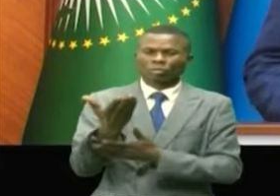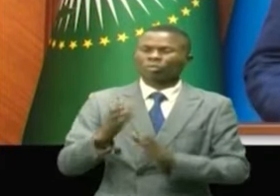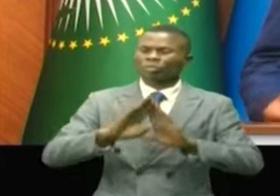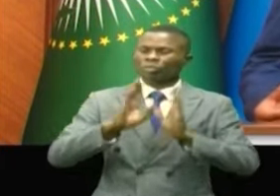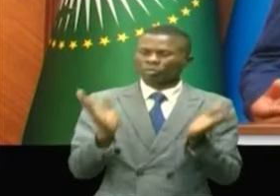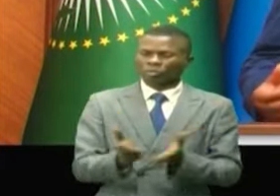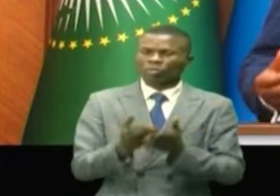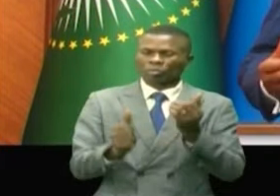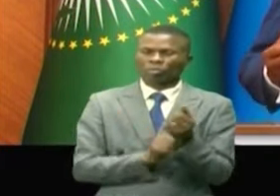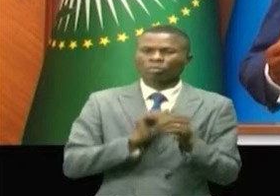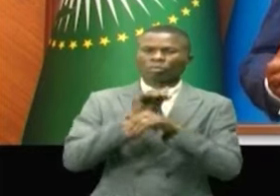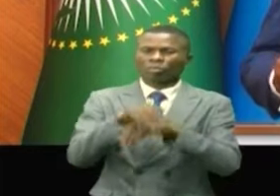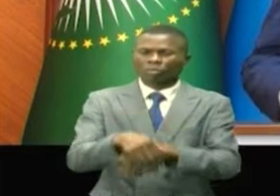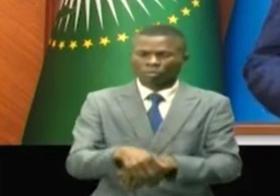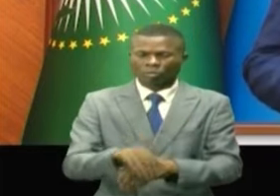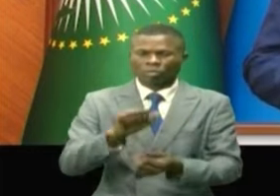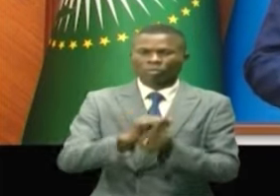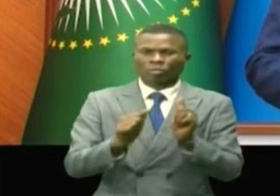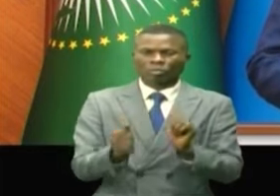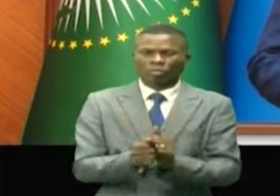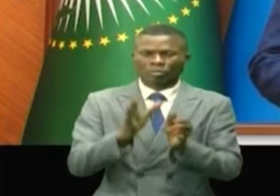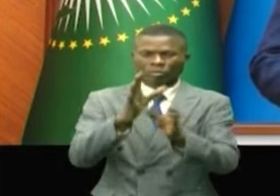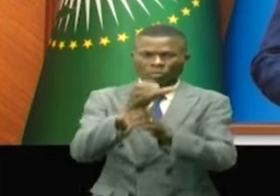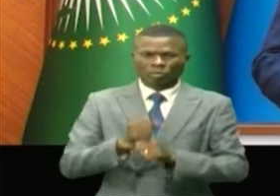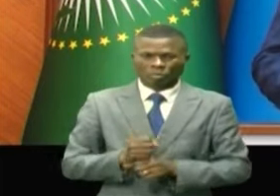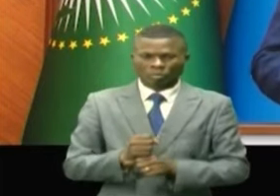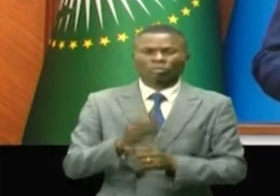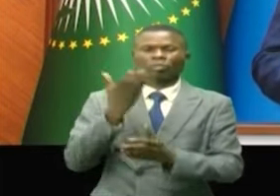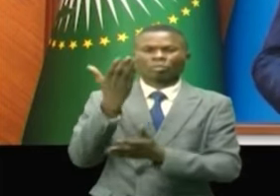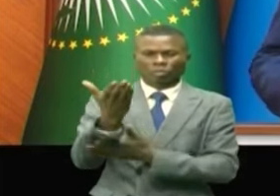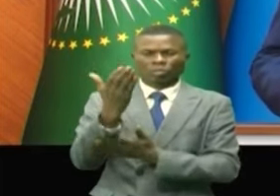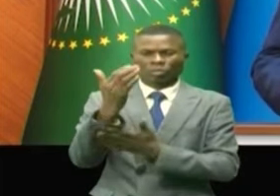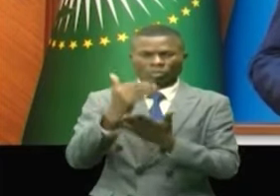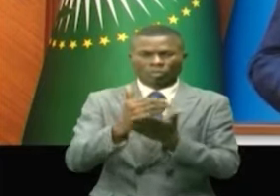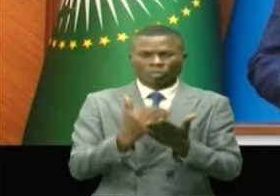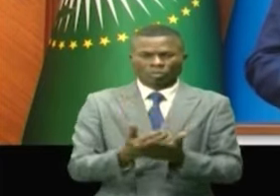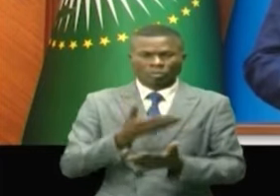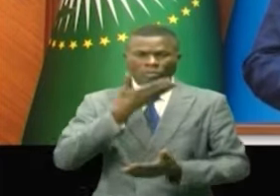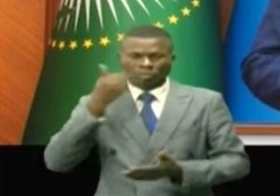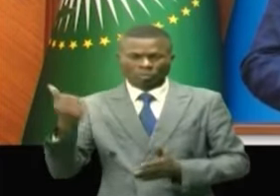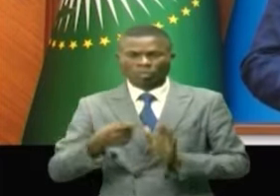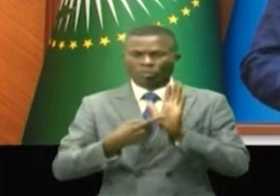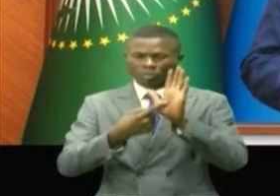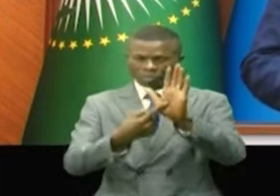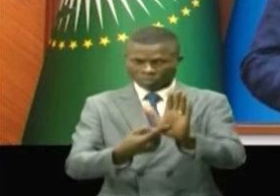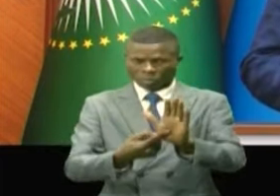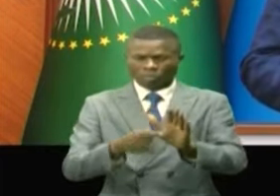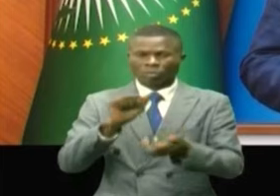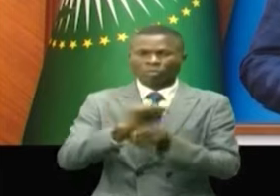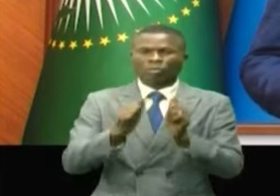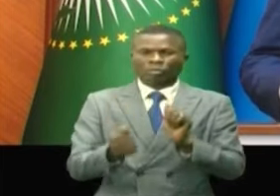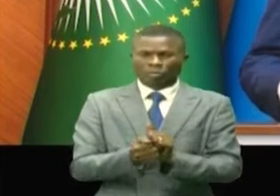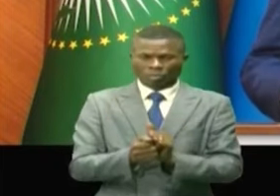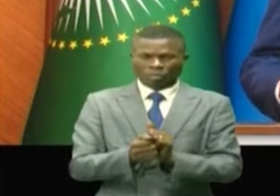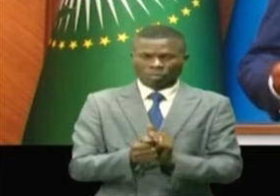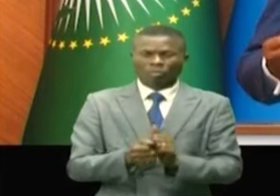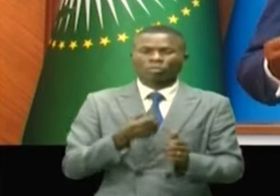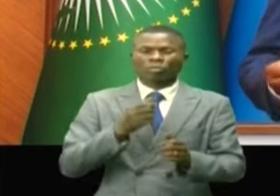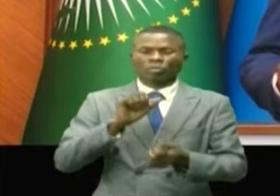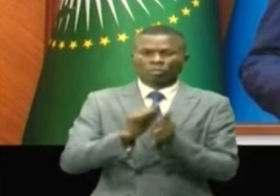concernés sur la question en vue d'obtenir les recommandations les mieux indiquées au sujet de la situation